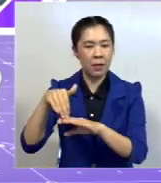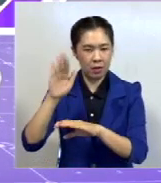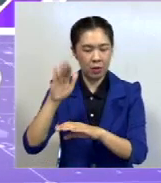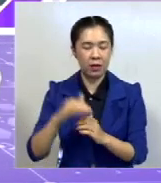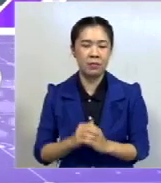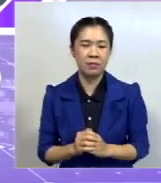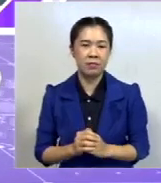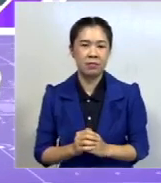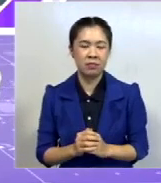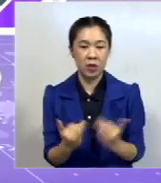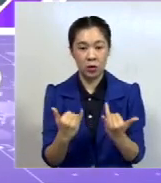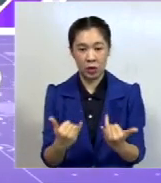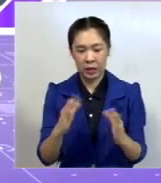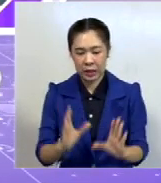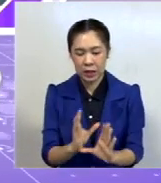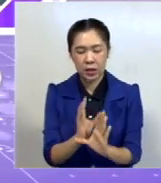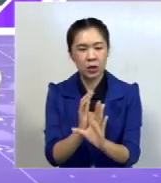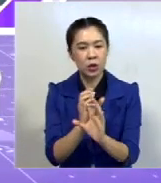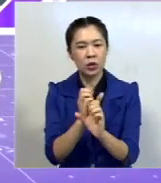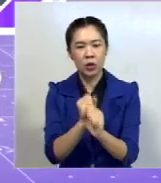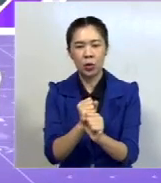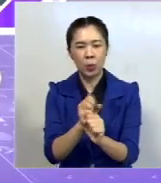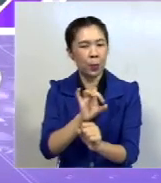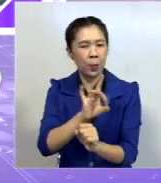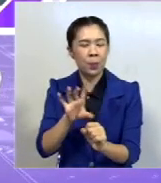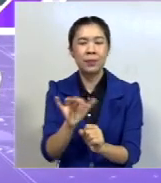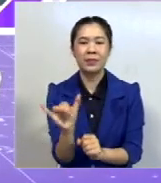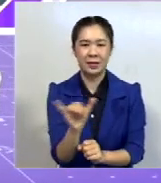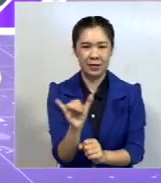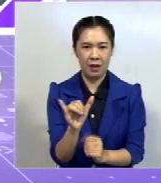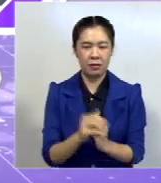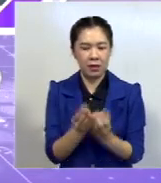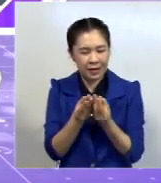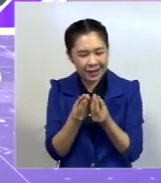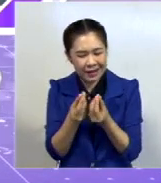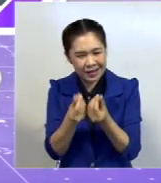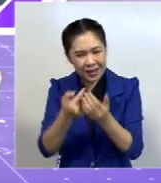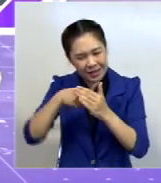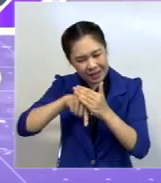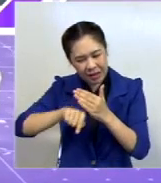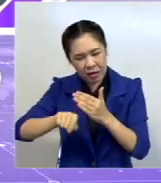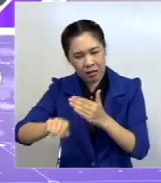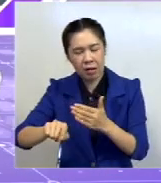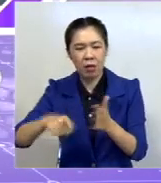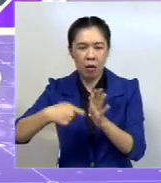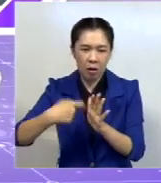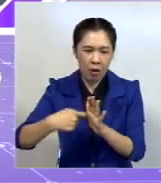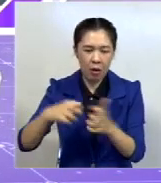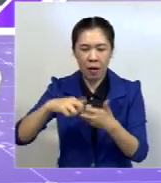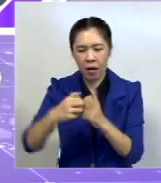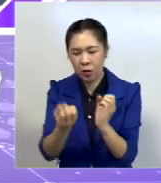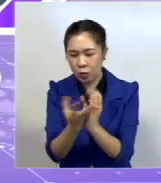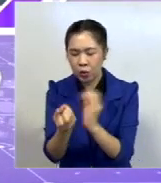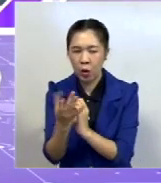ขเนี่ยยังคงขออนุญาตมีการตรวจสอบหลังจากนี้นะครับเพราะว่าร าย ละเอียดข้างในเนี่ยความเสียหายต่างๆไม่ว่าจะเป็นเรื่องของป่าเรื่องสั